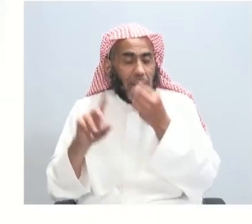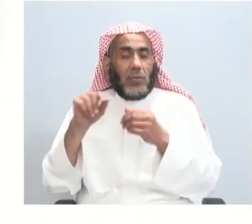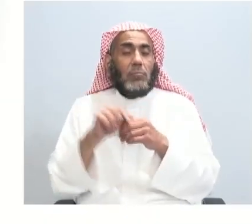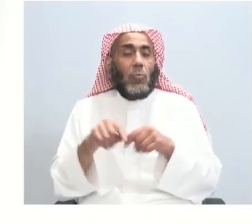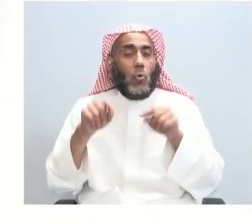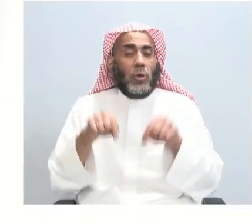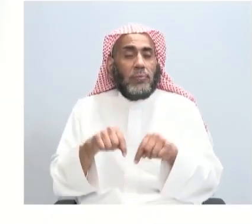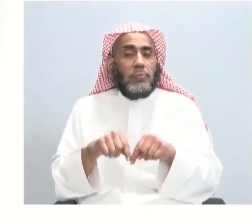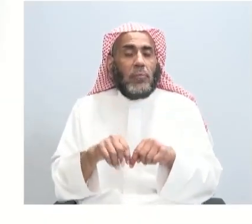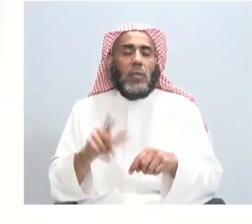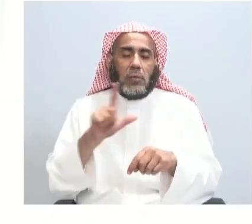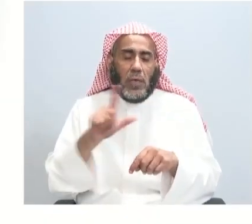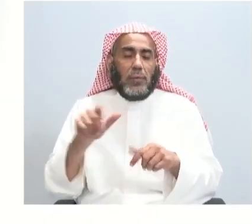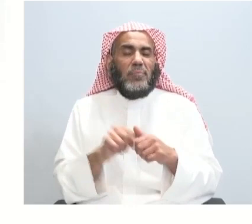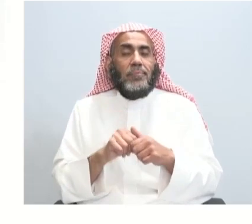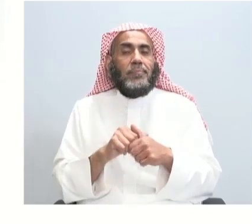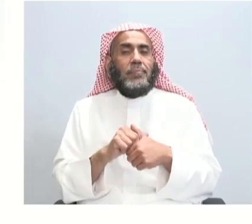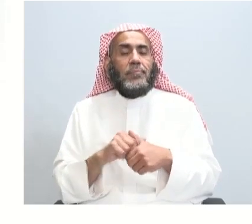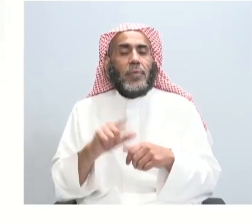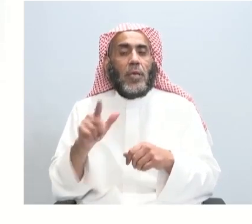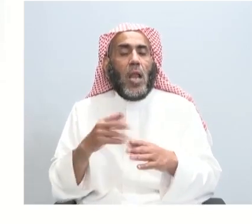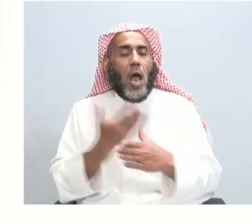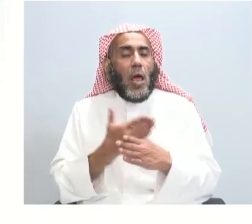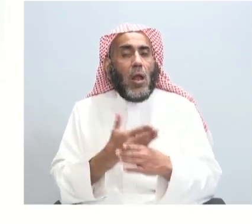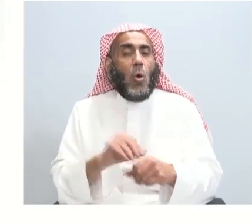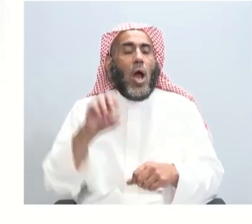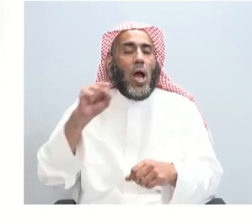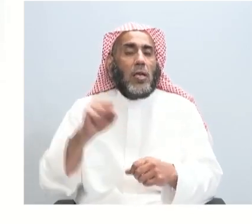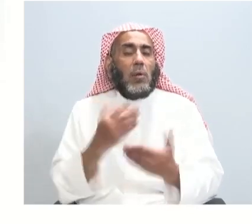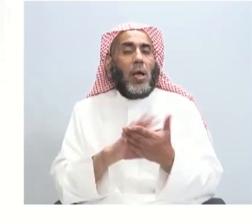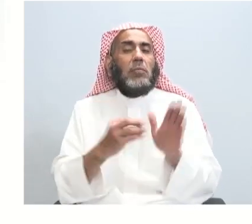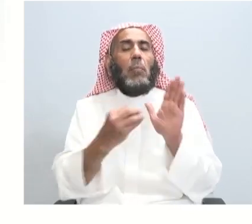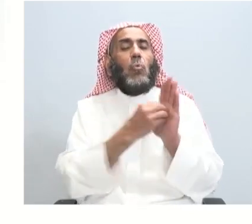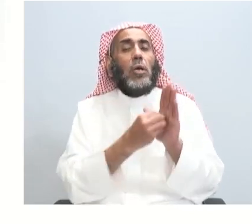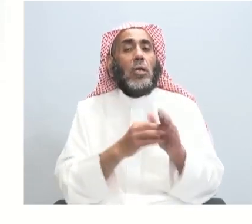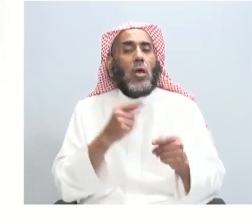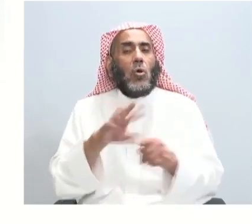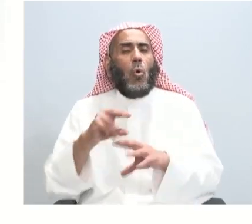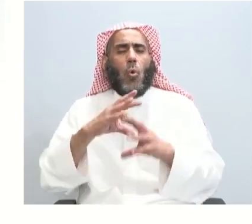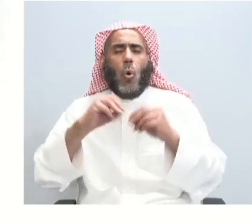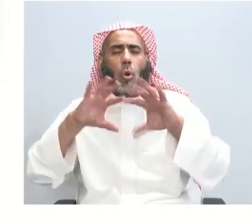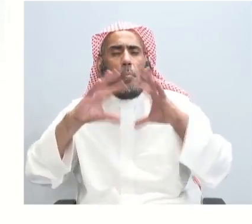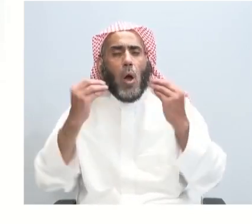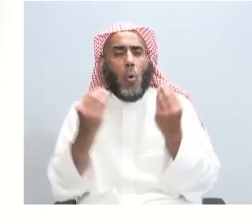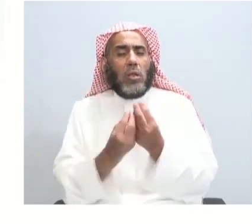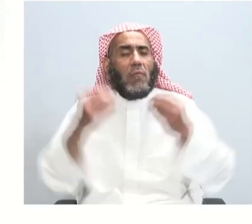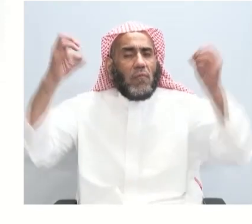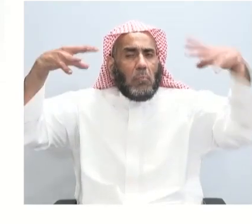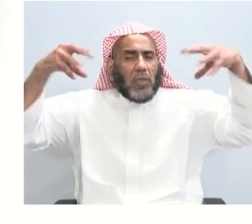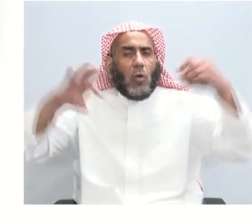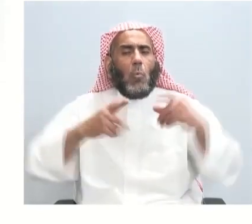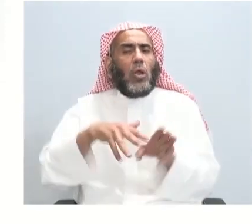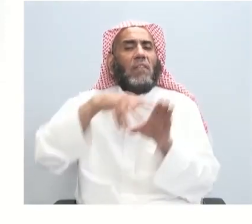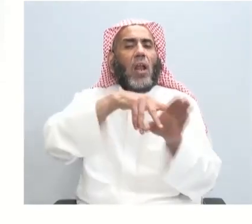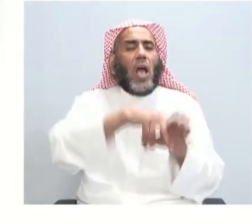أحسنتم. هنا أيضا صحيح، هذا صحيح لأنه خاص بمعاجم الموضوعات، يذكر مثلا كل ما ورد في المطر، كل ما ورد في